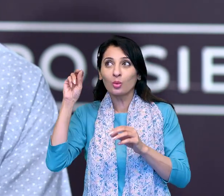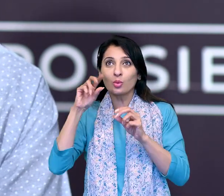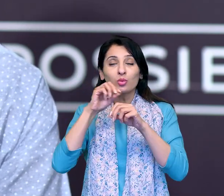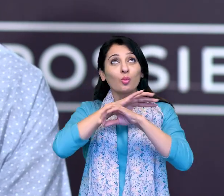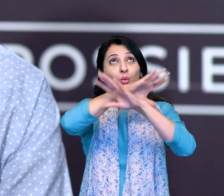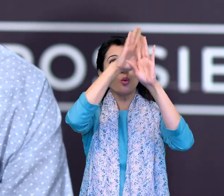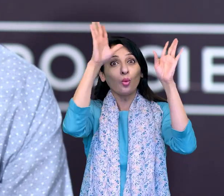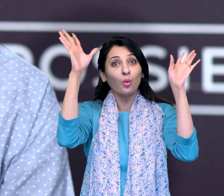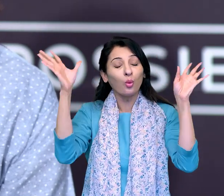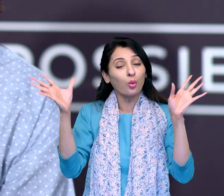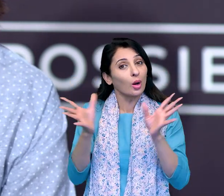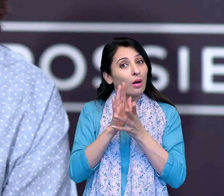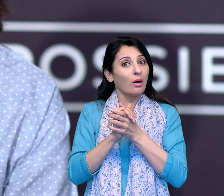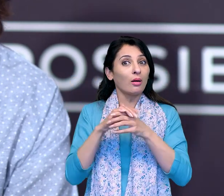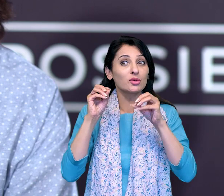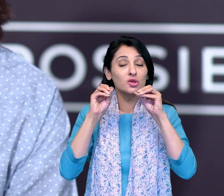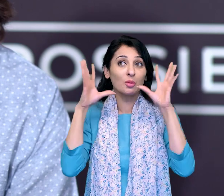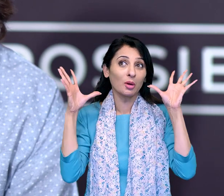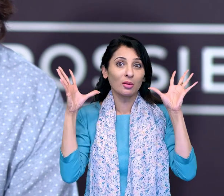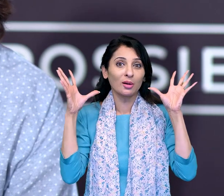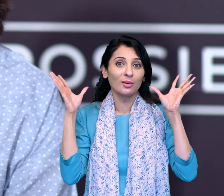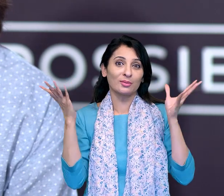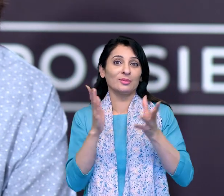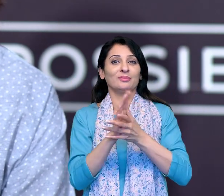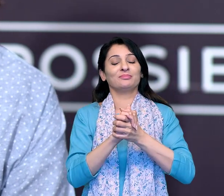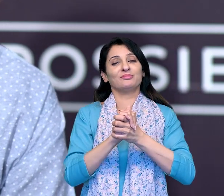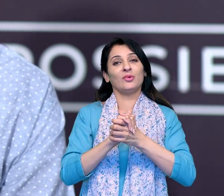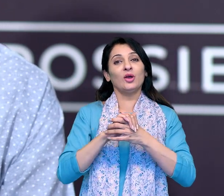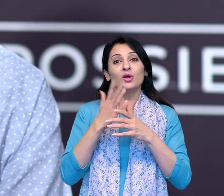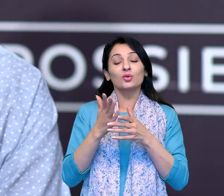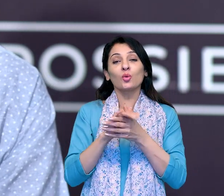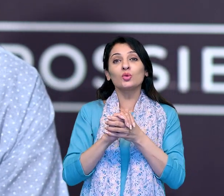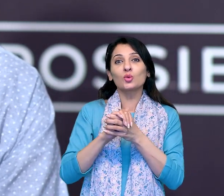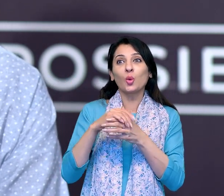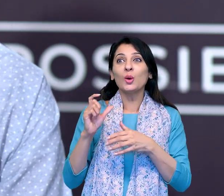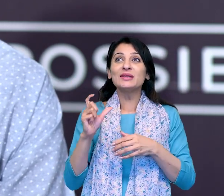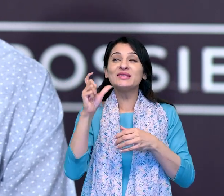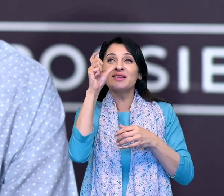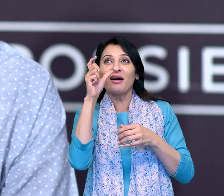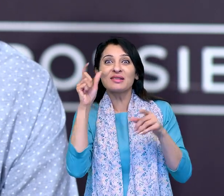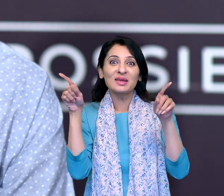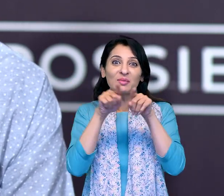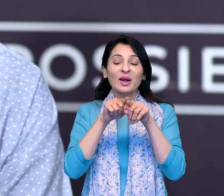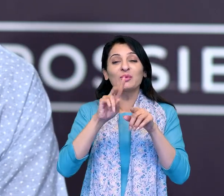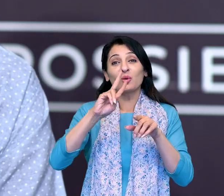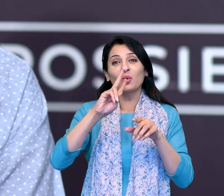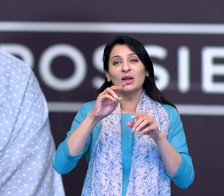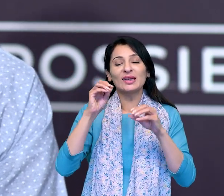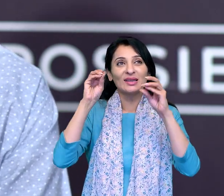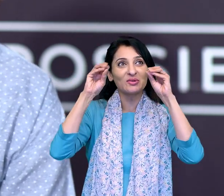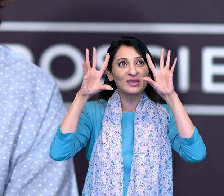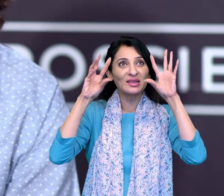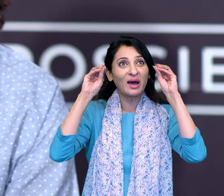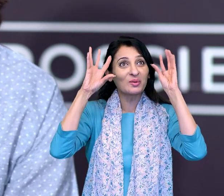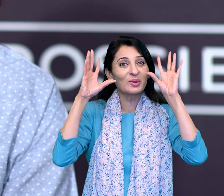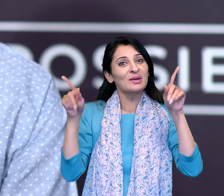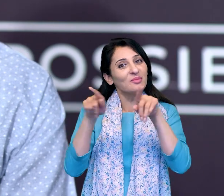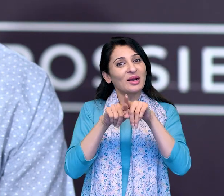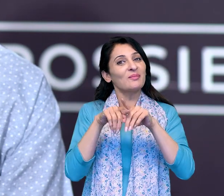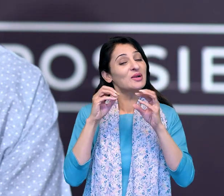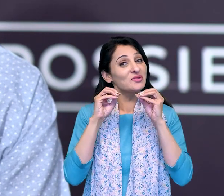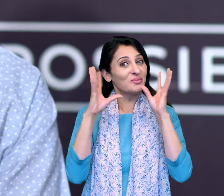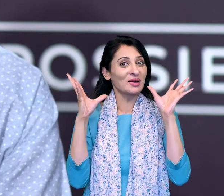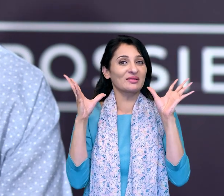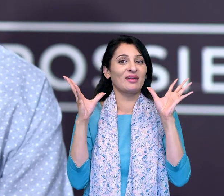मोबाइल में लाइट भी ऑन करें तो उसे दौर में जब चंद की करने से ये तस्वीर दी जाती है की वो सितारों की तरह चमकते द इसके अलावा